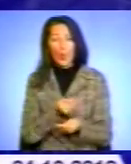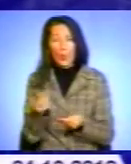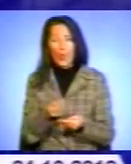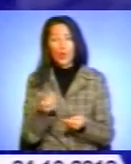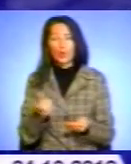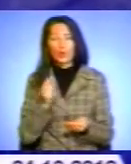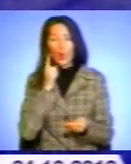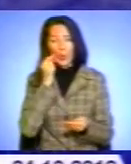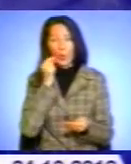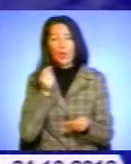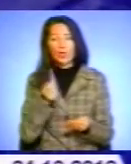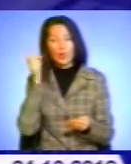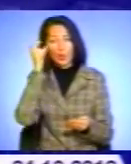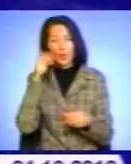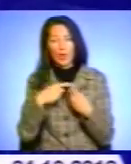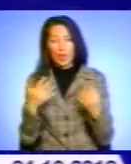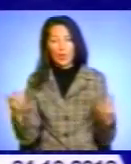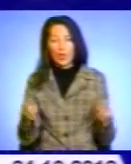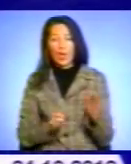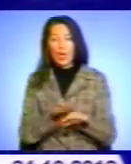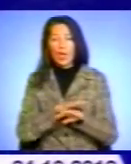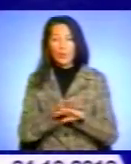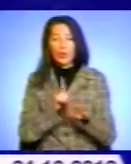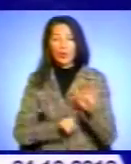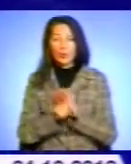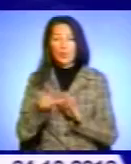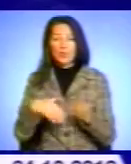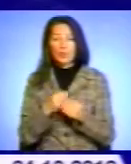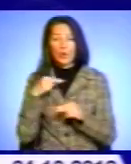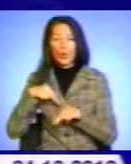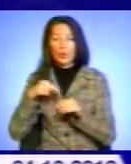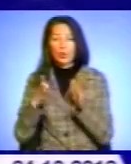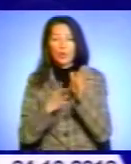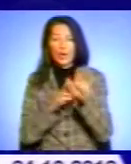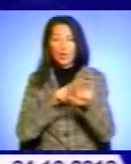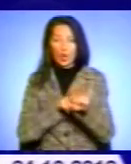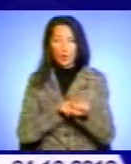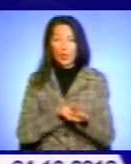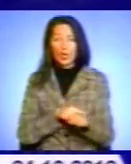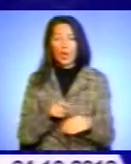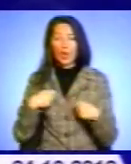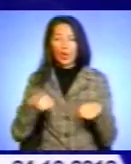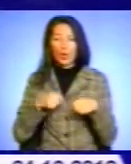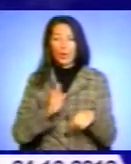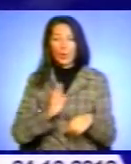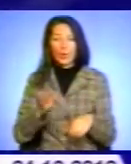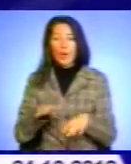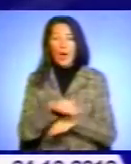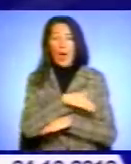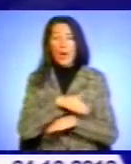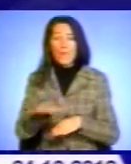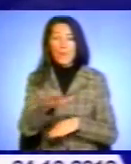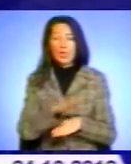іншу продукцію. Ярмарок розпочне свою роботу о 9-й годині. Торгівлю здійснюватимуть на Майдані